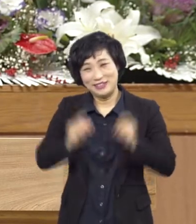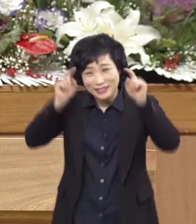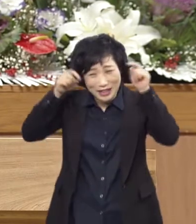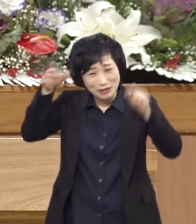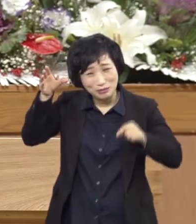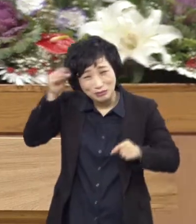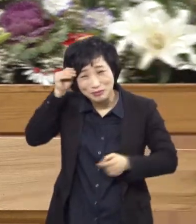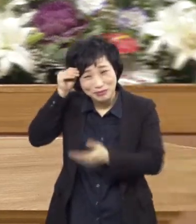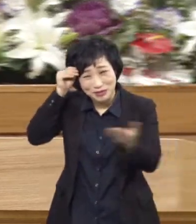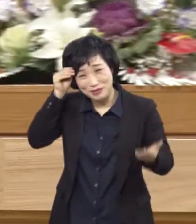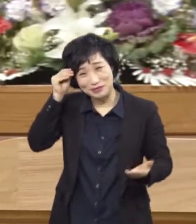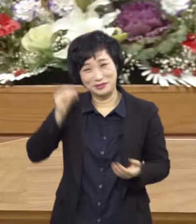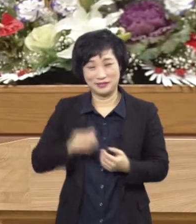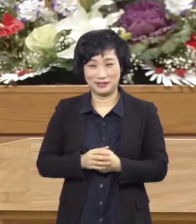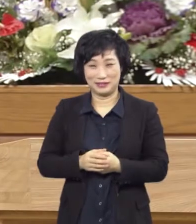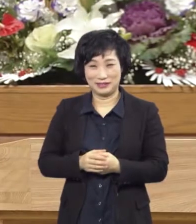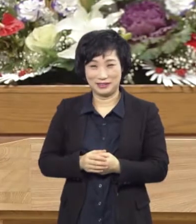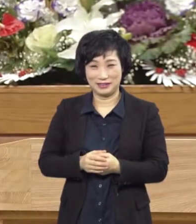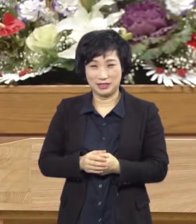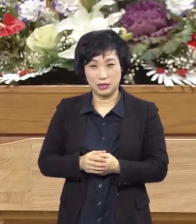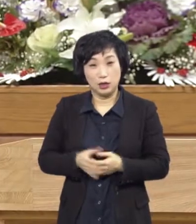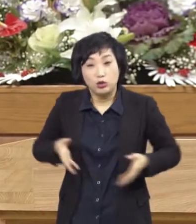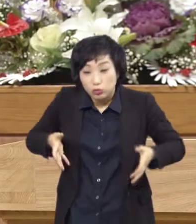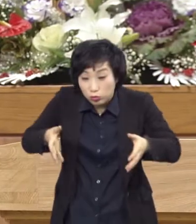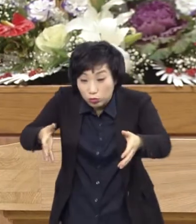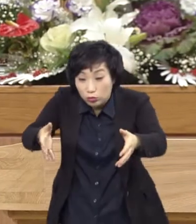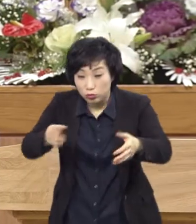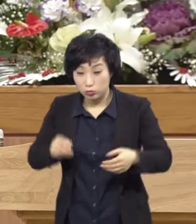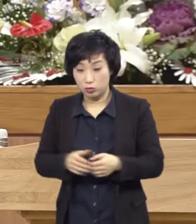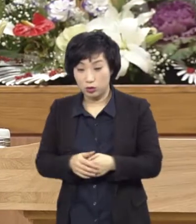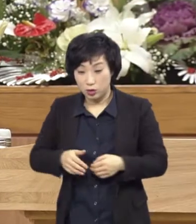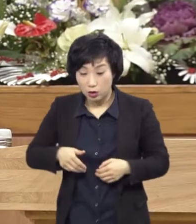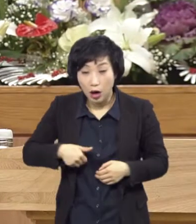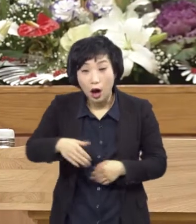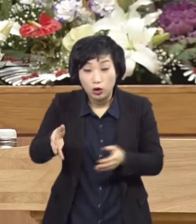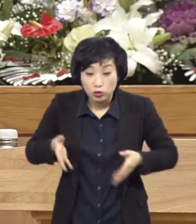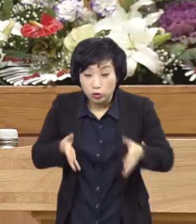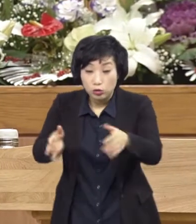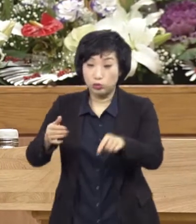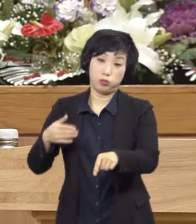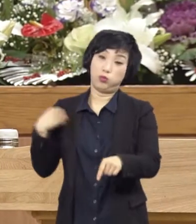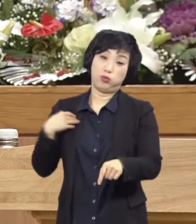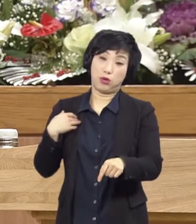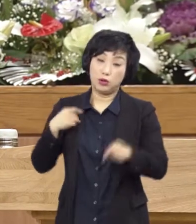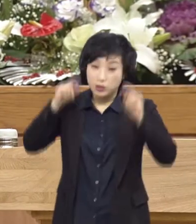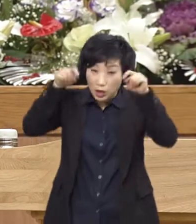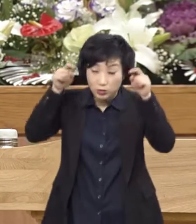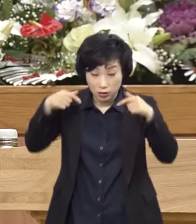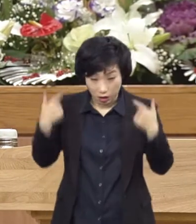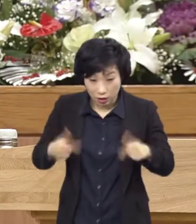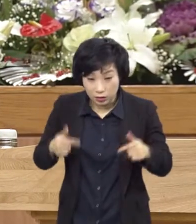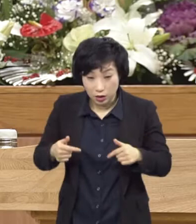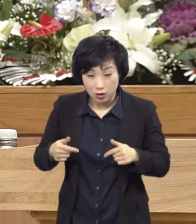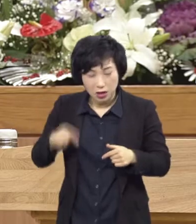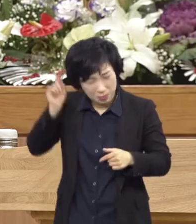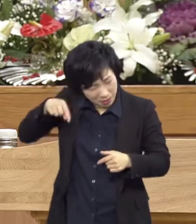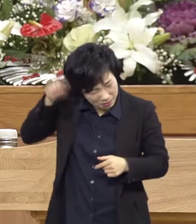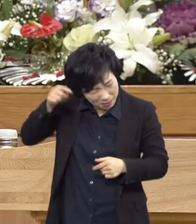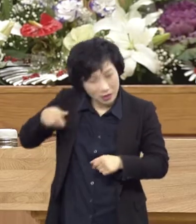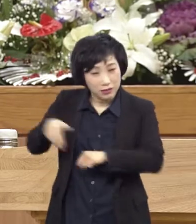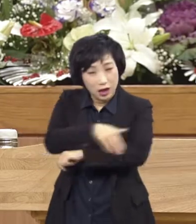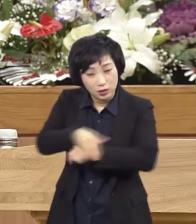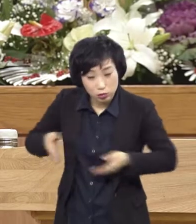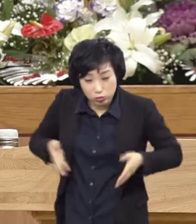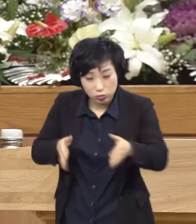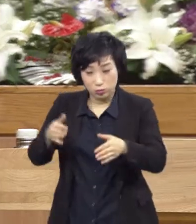미련하냐? 길도 몰라요, 길도. 양은 길도 모르고 밤낮 다니는 길도 모릅니다.